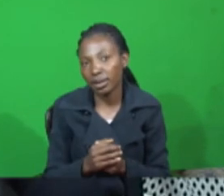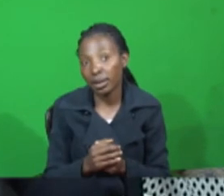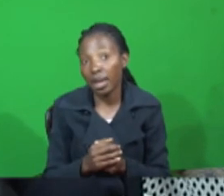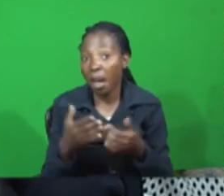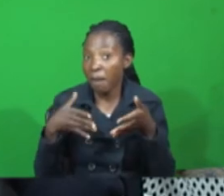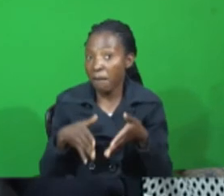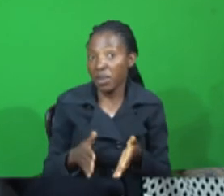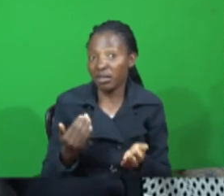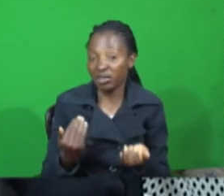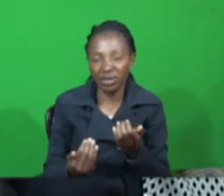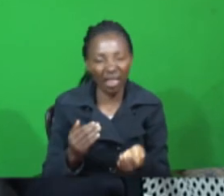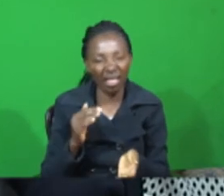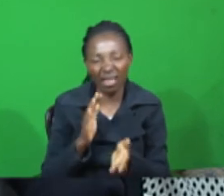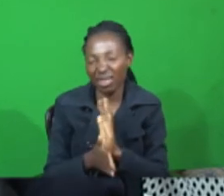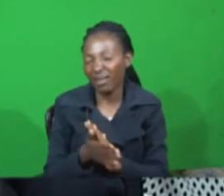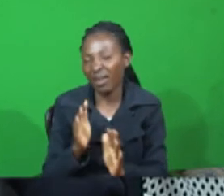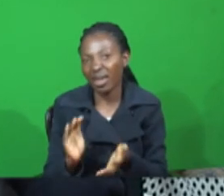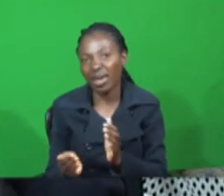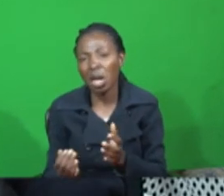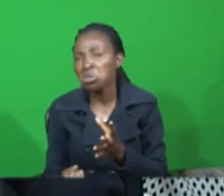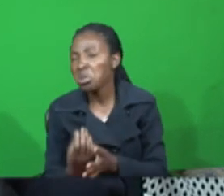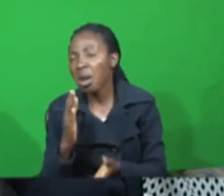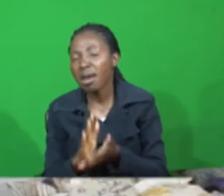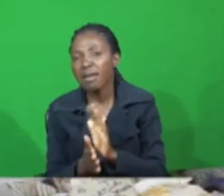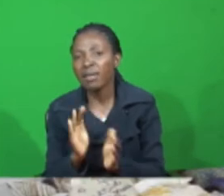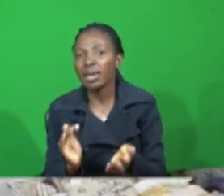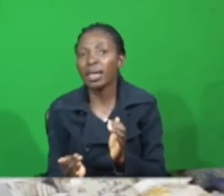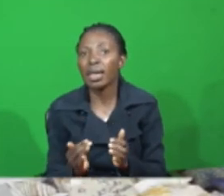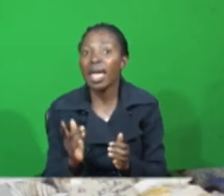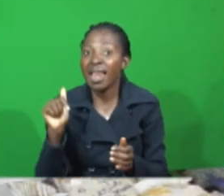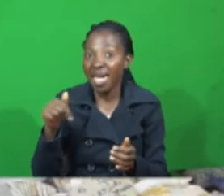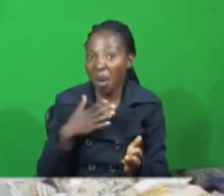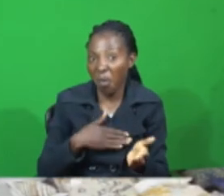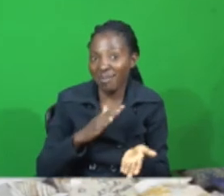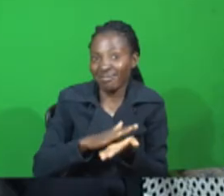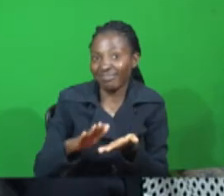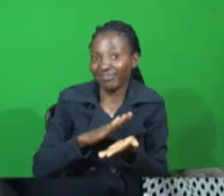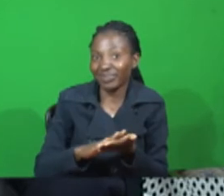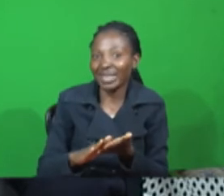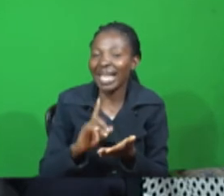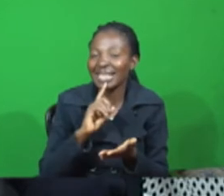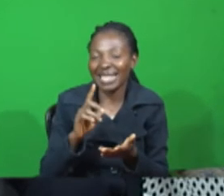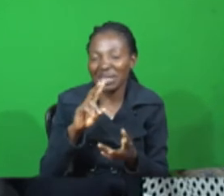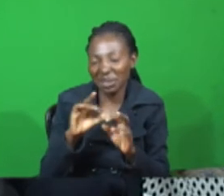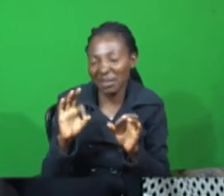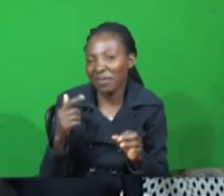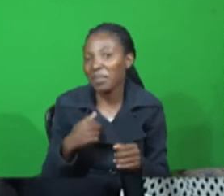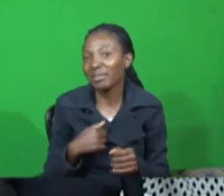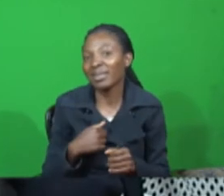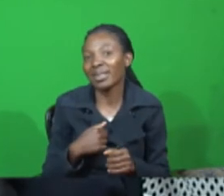Kuzvarwa kwemwana havaneina. Kukura kwaka havaneina. Paruda kurorwa. Unzwa idzwa chanditsvaga.